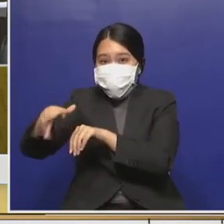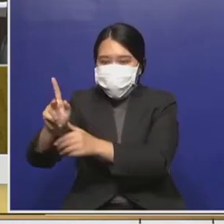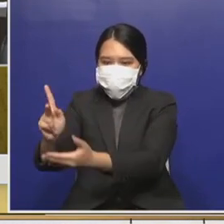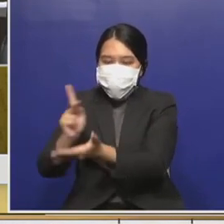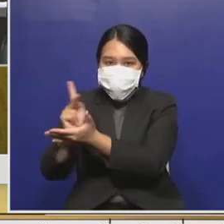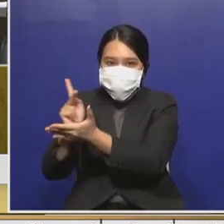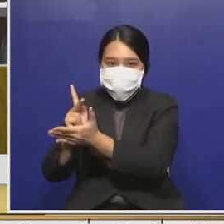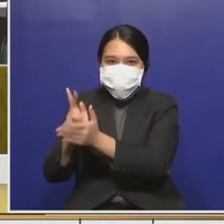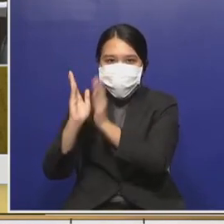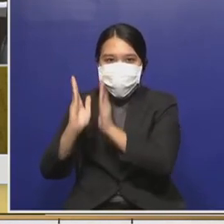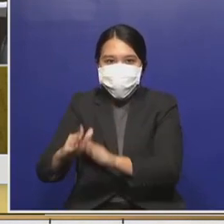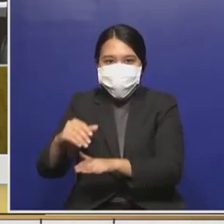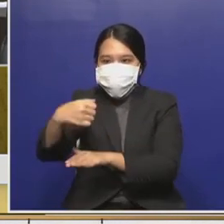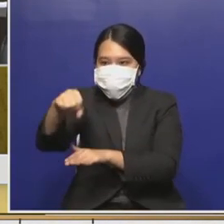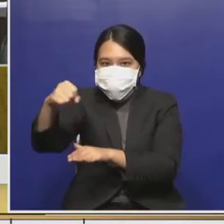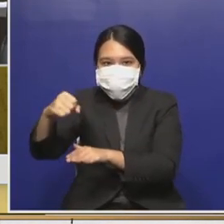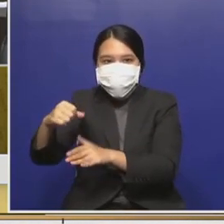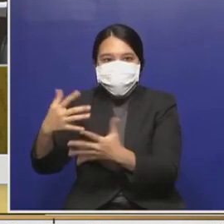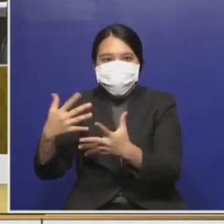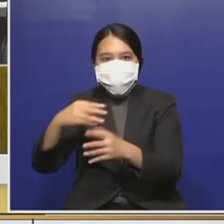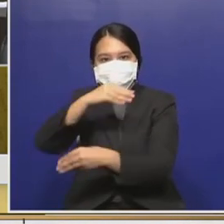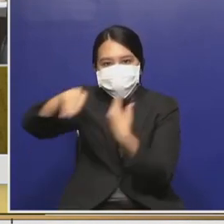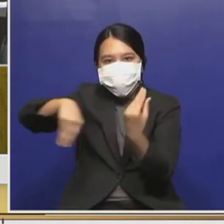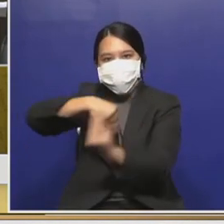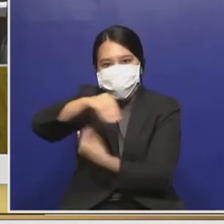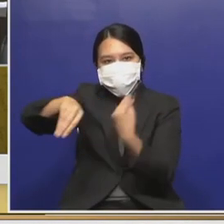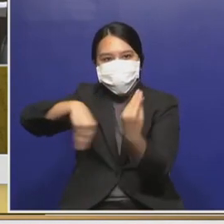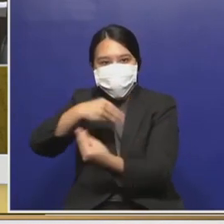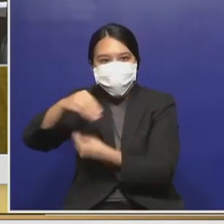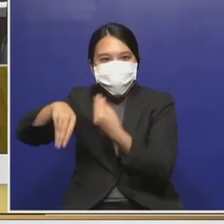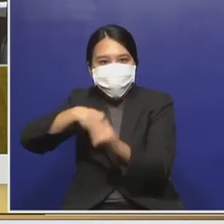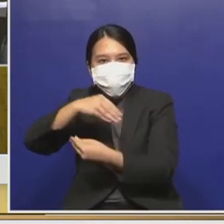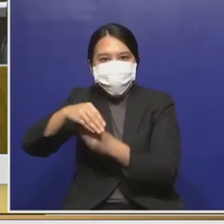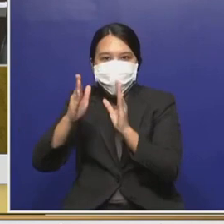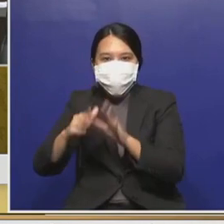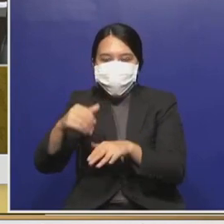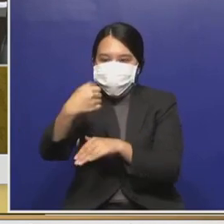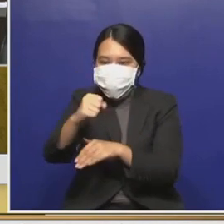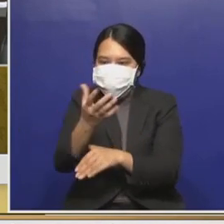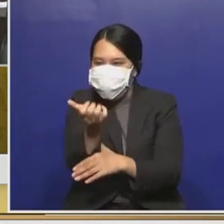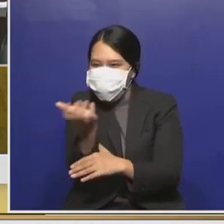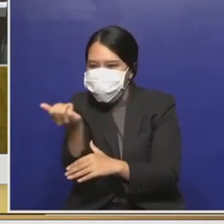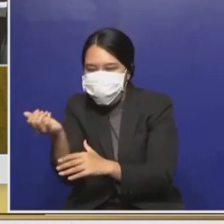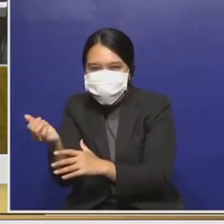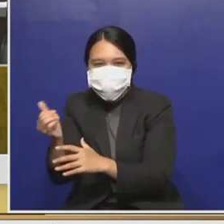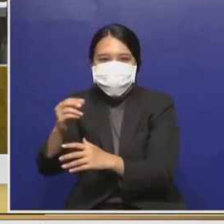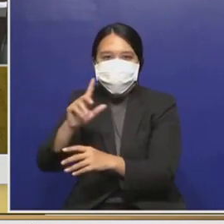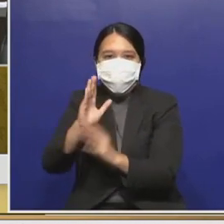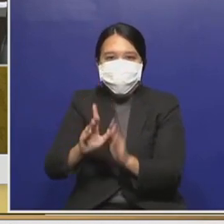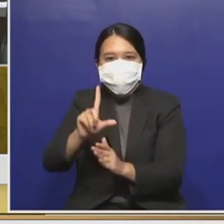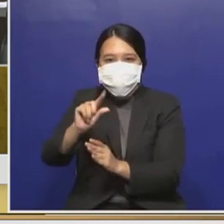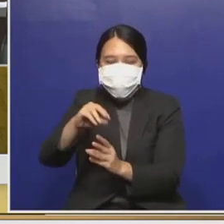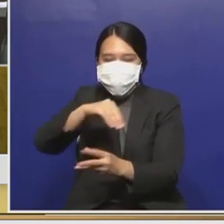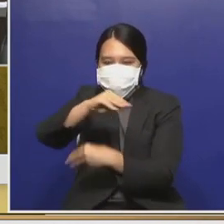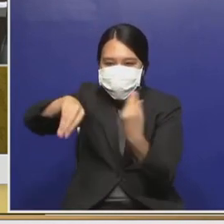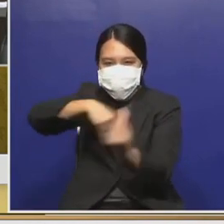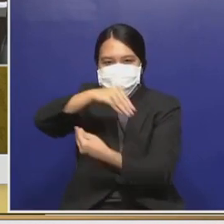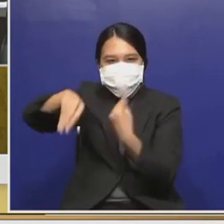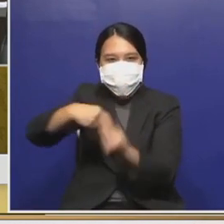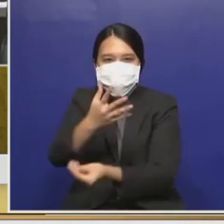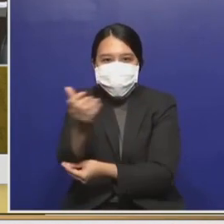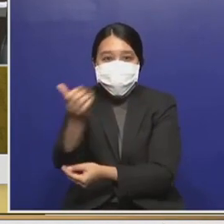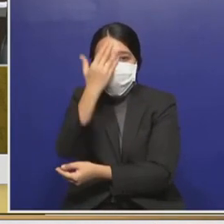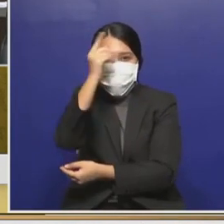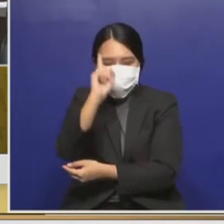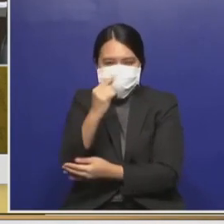10เจ้าเจอละ 20หมุไปวันนี้บอกว่าผมจะตองตายแล้วเพระว่านี่นอกระบบ